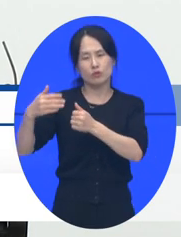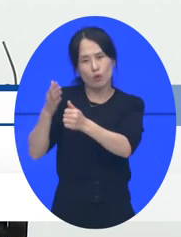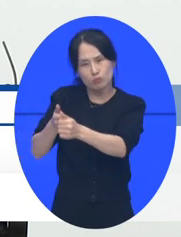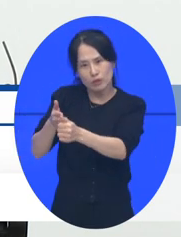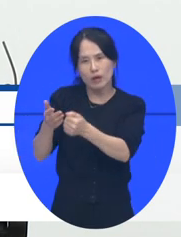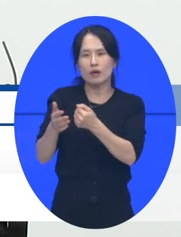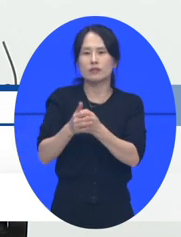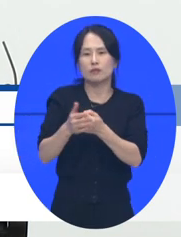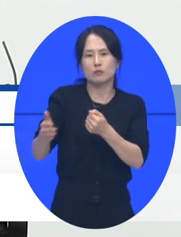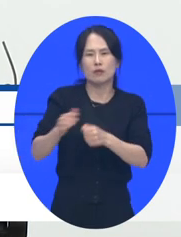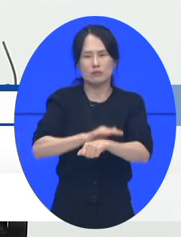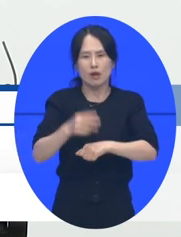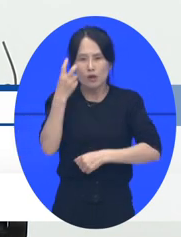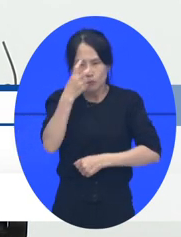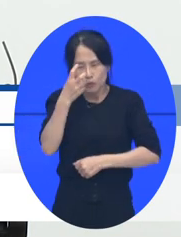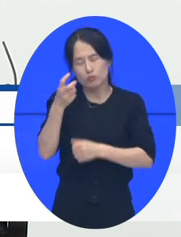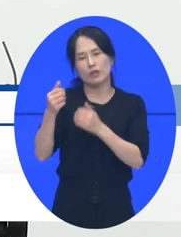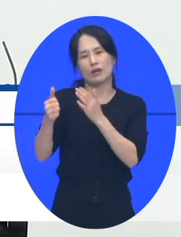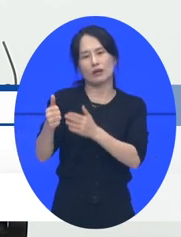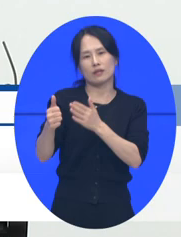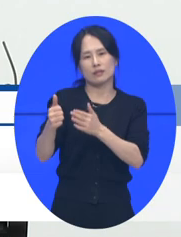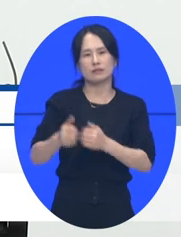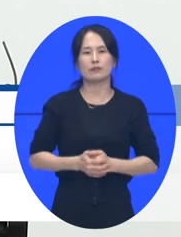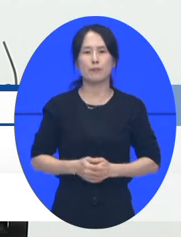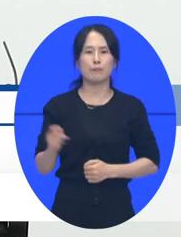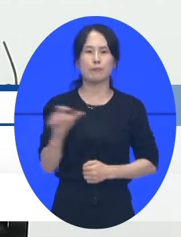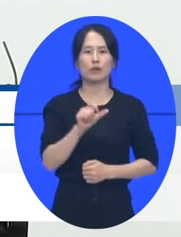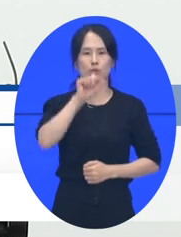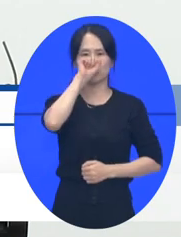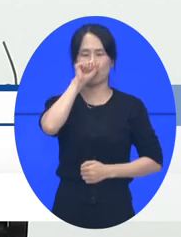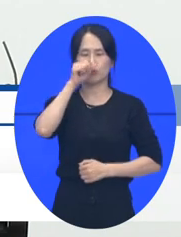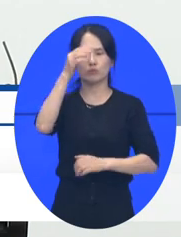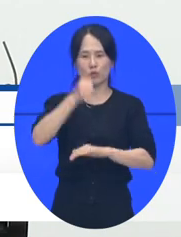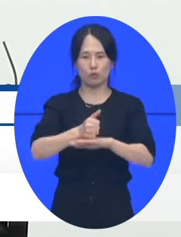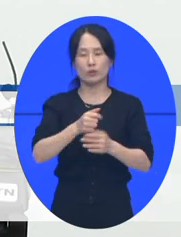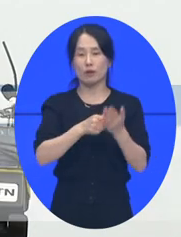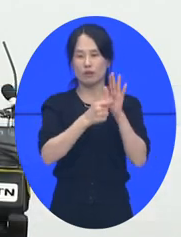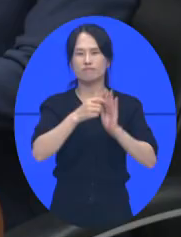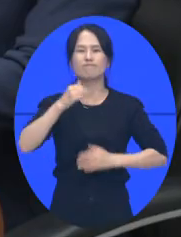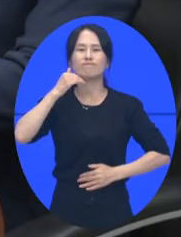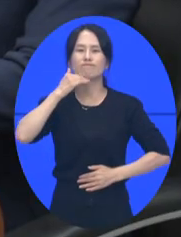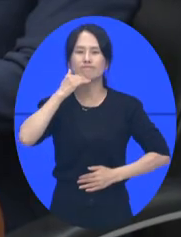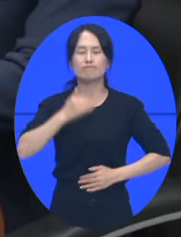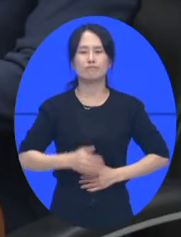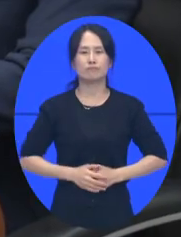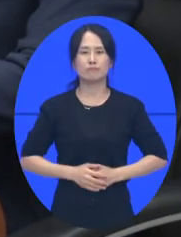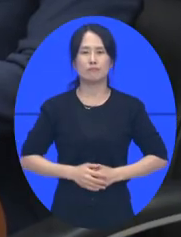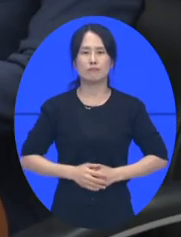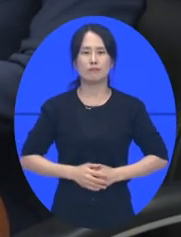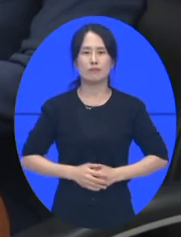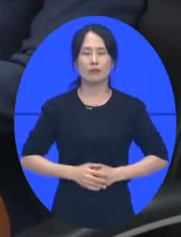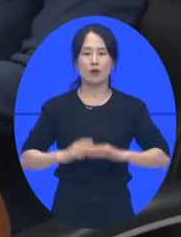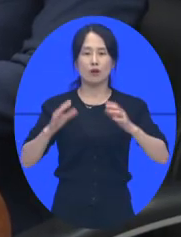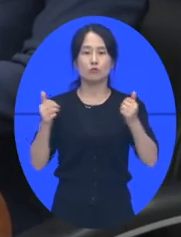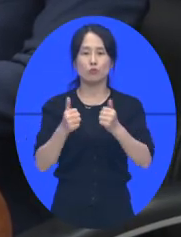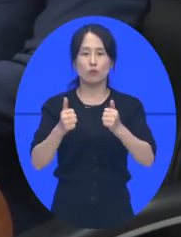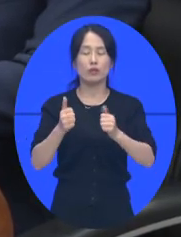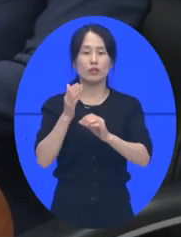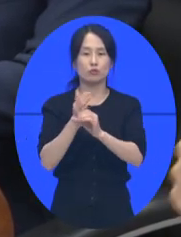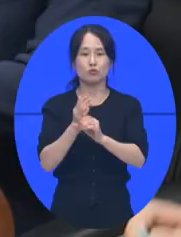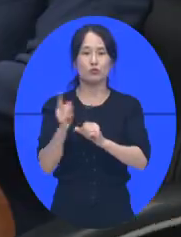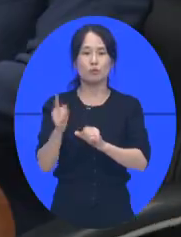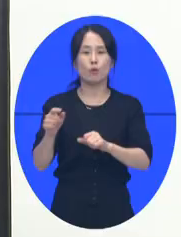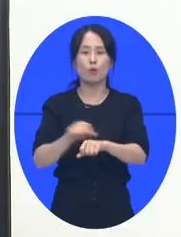그 검토해 주시고 빠른 또 좋은 결과 나오길 기대합니다. 도는 국회에 계류 중인 경기